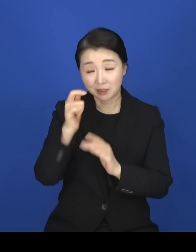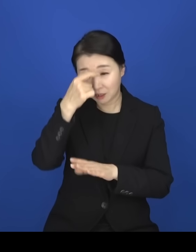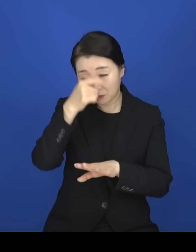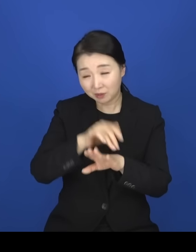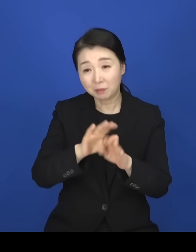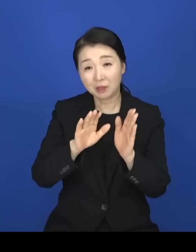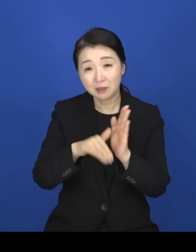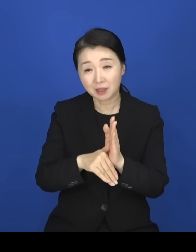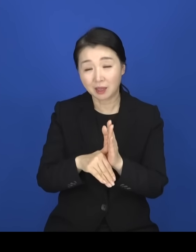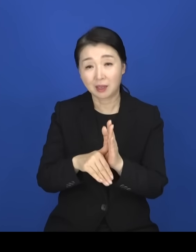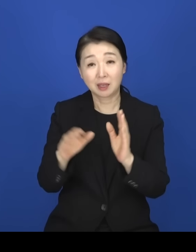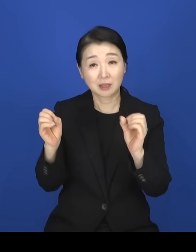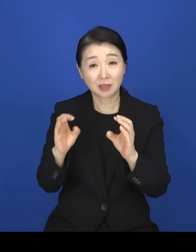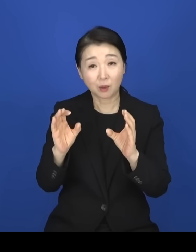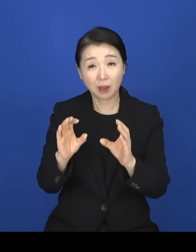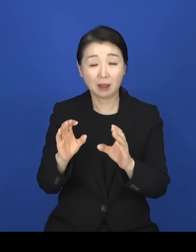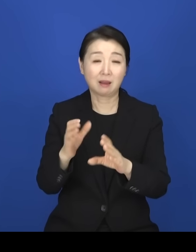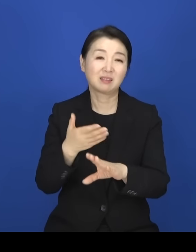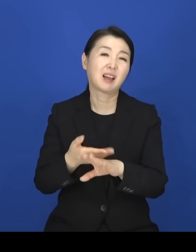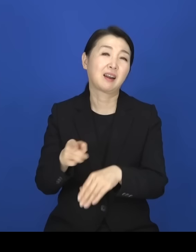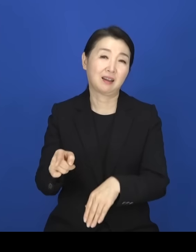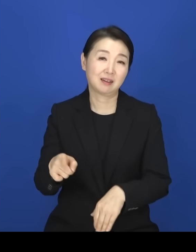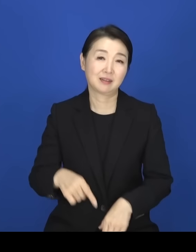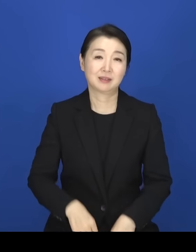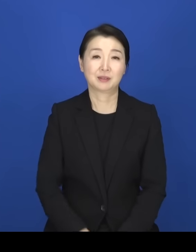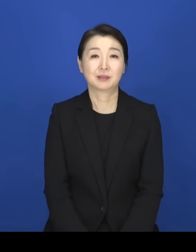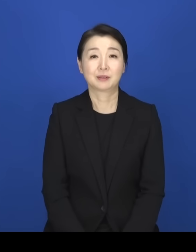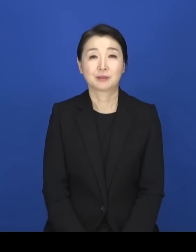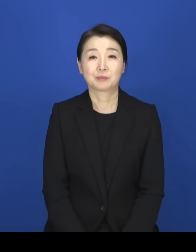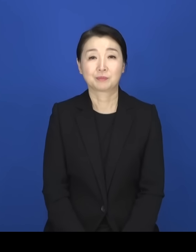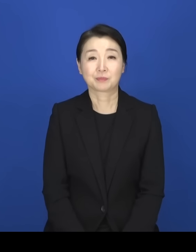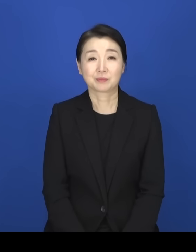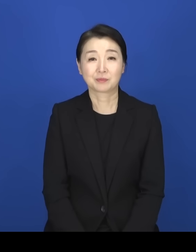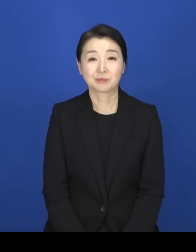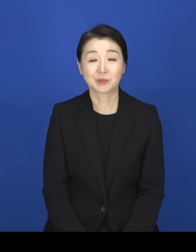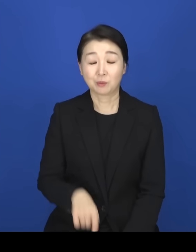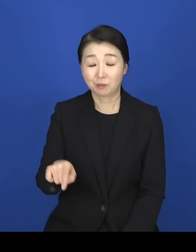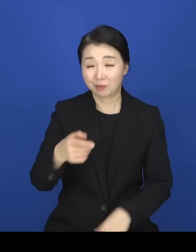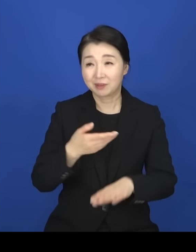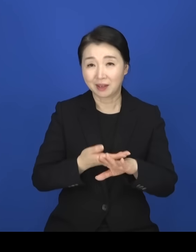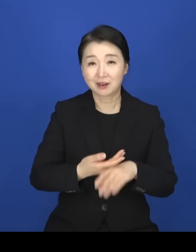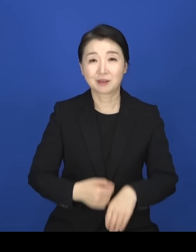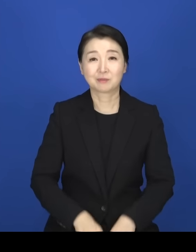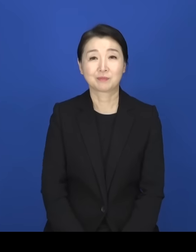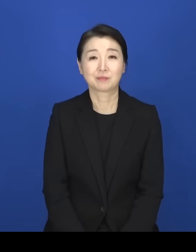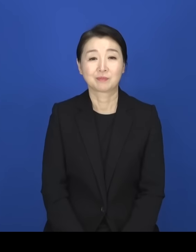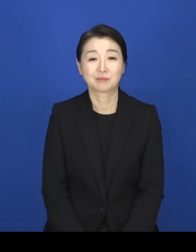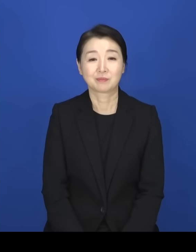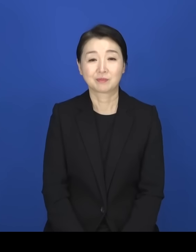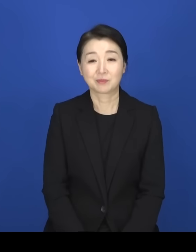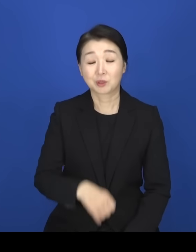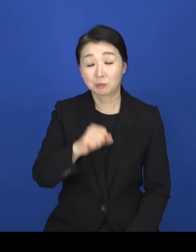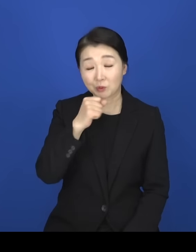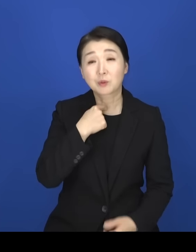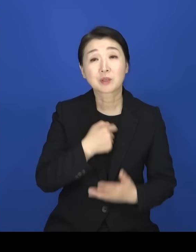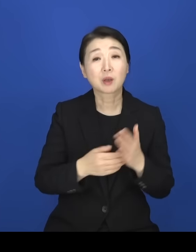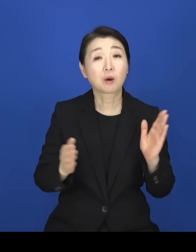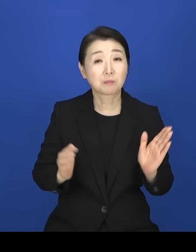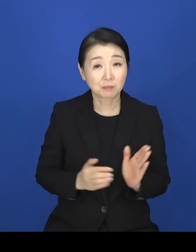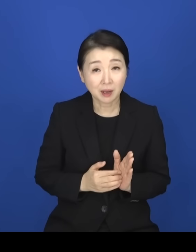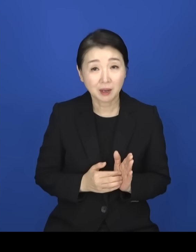예배를 했을 때 나누는 대화랑은 너무 결이 다르더라고요. 예. 극과 극이 들은 걸 느꼈죠. 예. 너무 좋은 걸